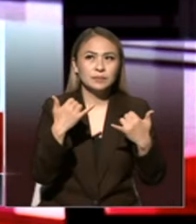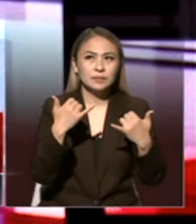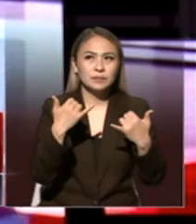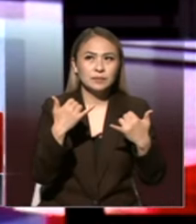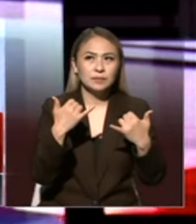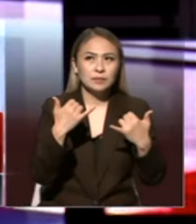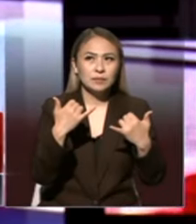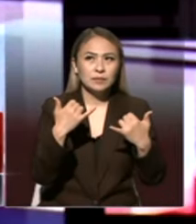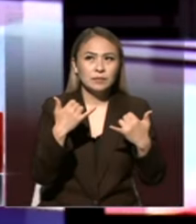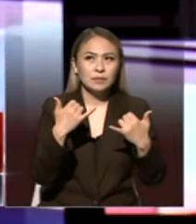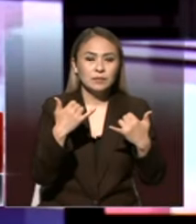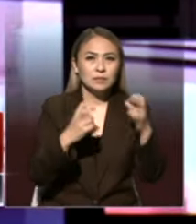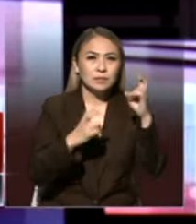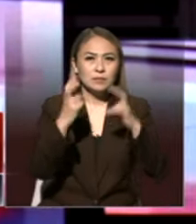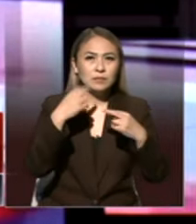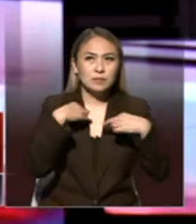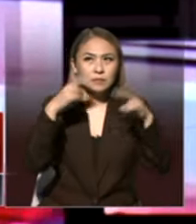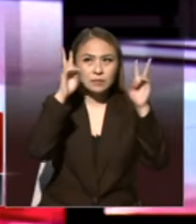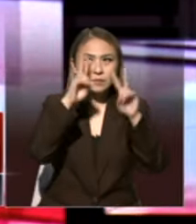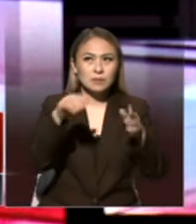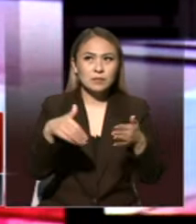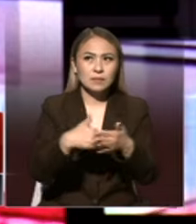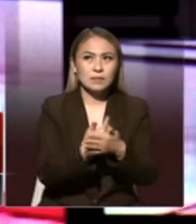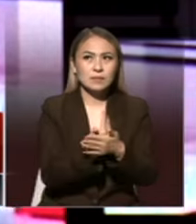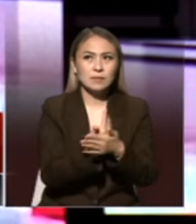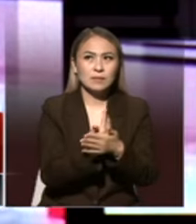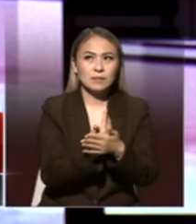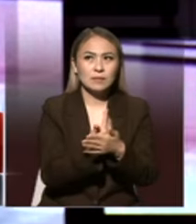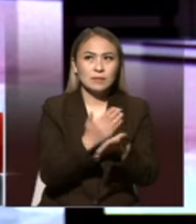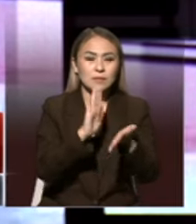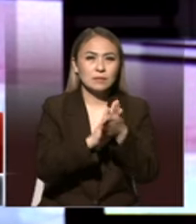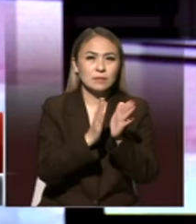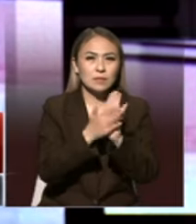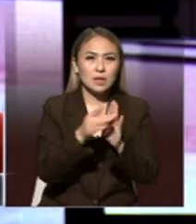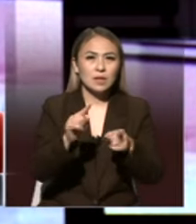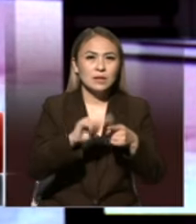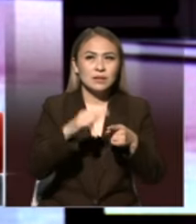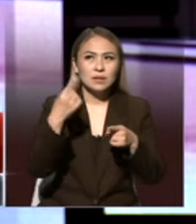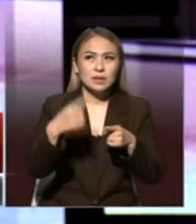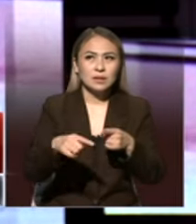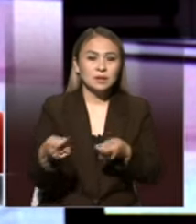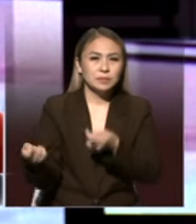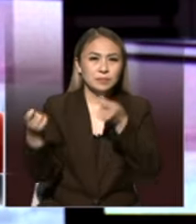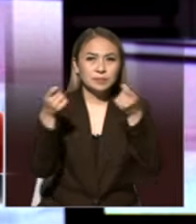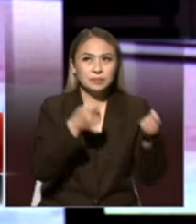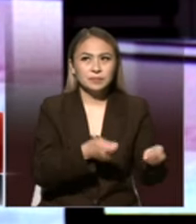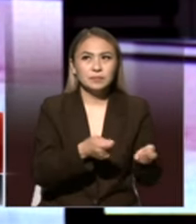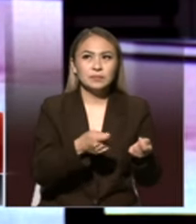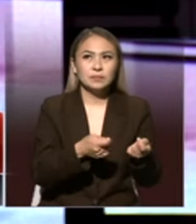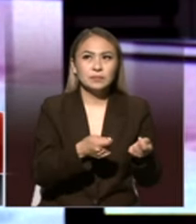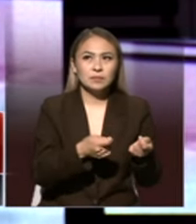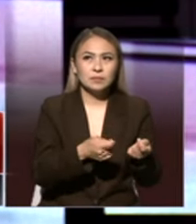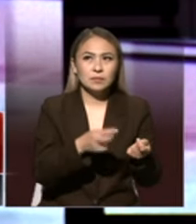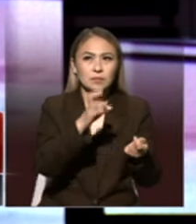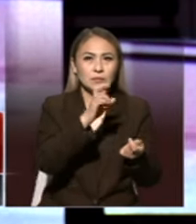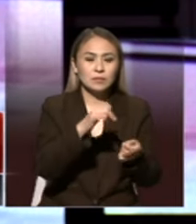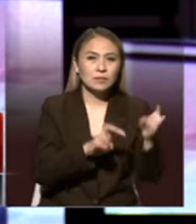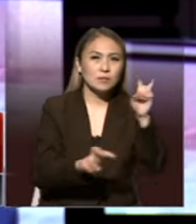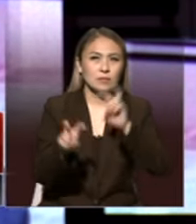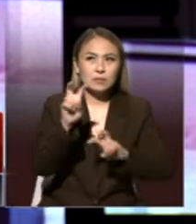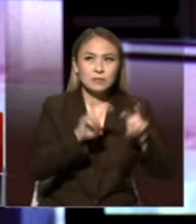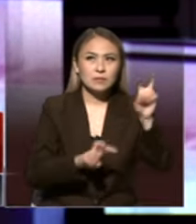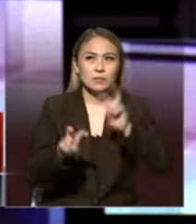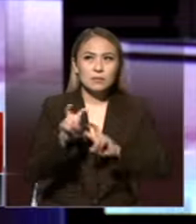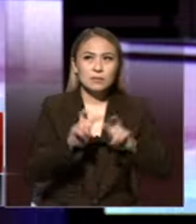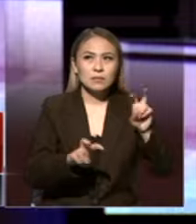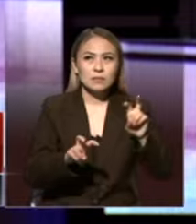жасағанда бәлен деп айтпай-ақ қой, зауытын білмеймін. Жаңаның талапқа сай емес. Әкеген кісілердің жаңа валысына, содан кейін бушный вал дейміз енді.